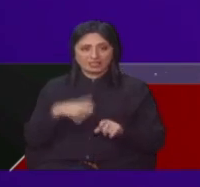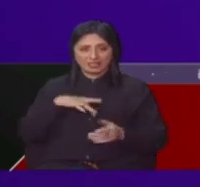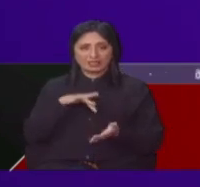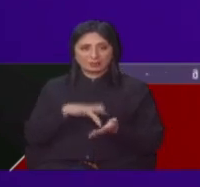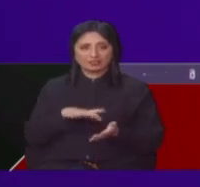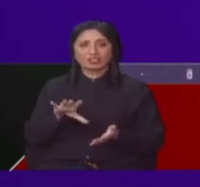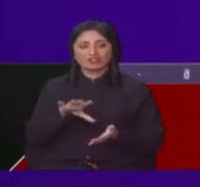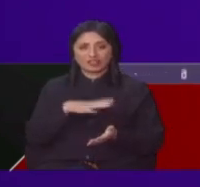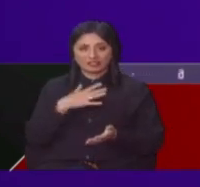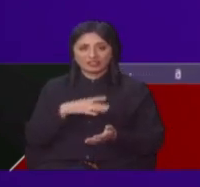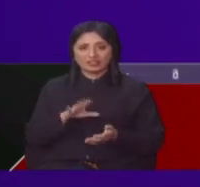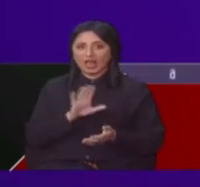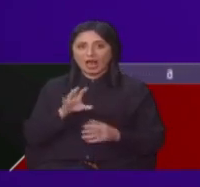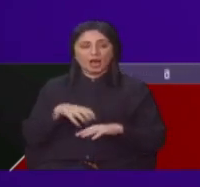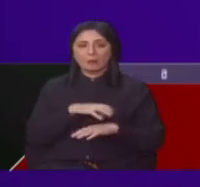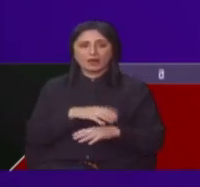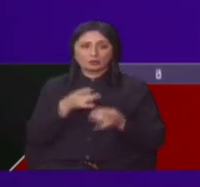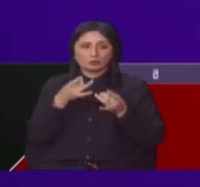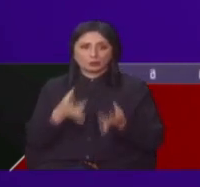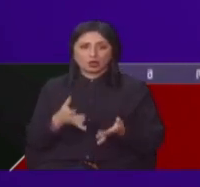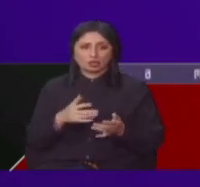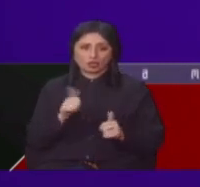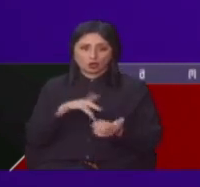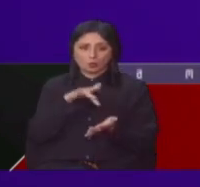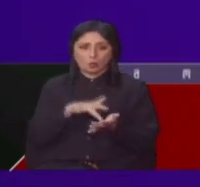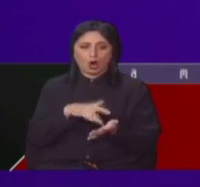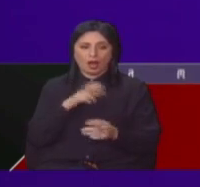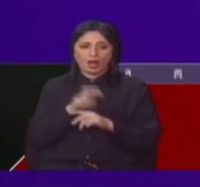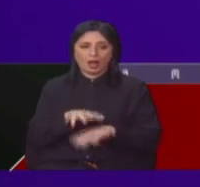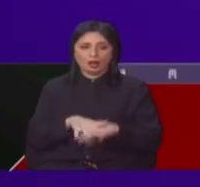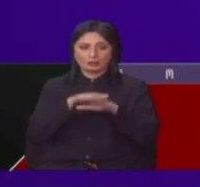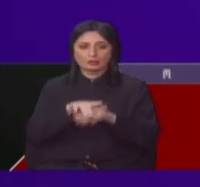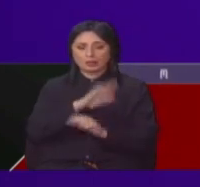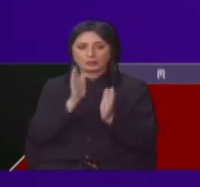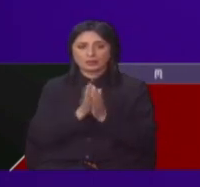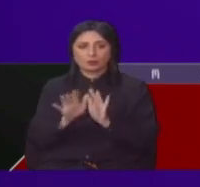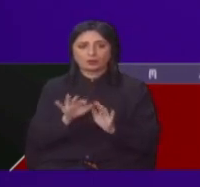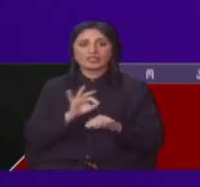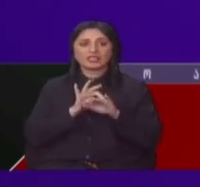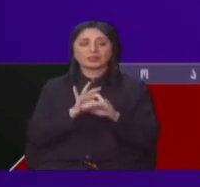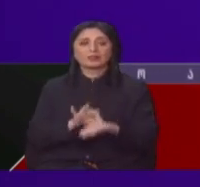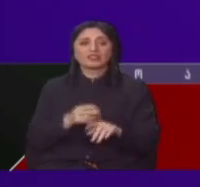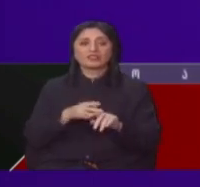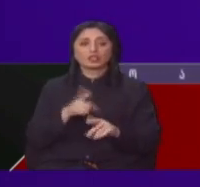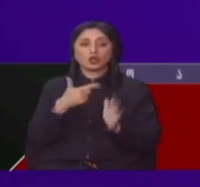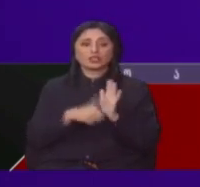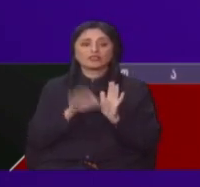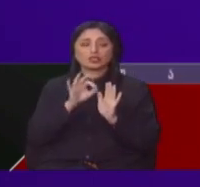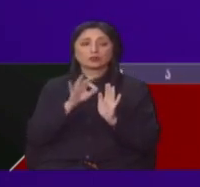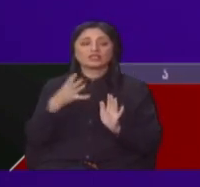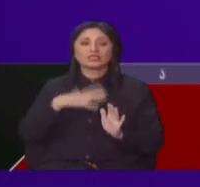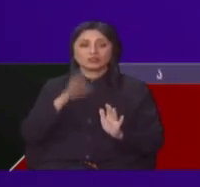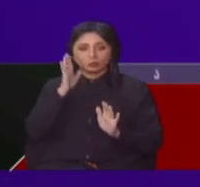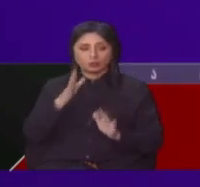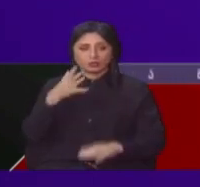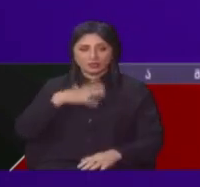tbilisi viqavi ara partiulad aramet rogors mokhalaki am akciaze am tel am proces me viqant imisvis rom 26 oktobrs sakartvelom